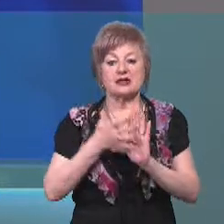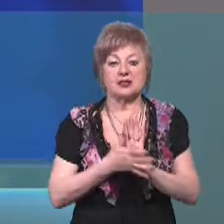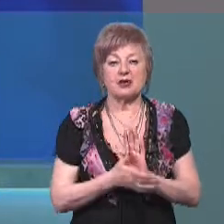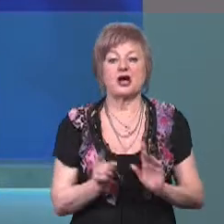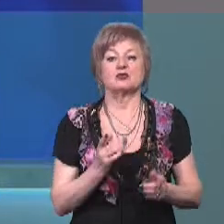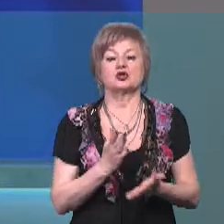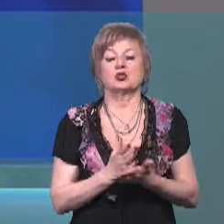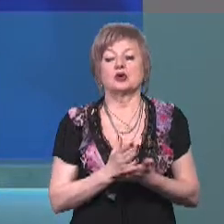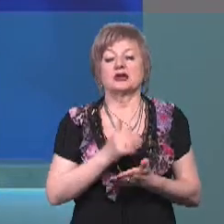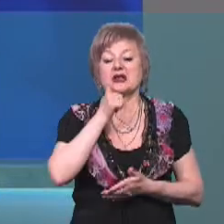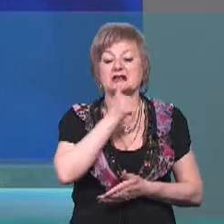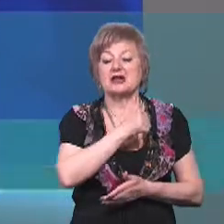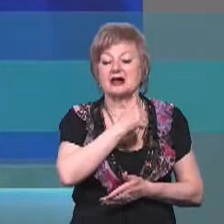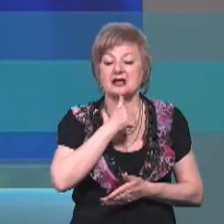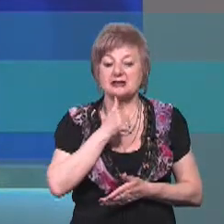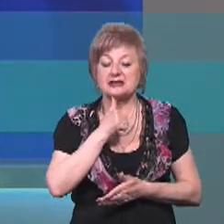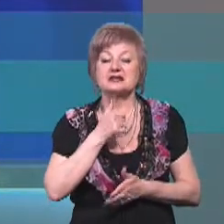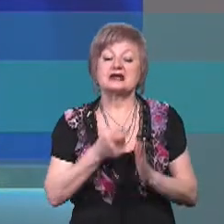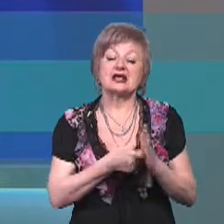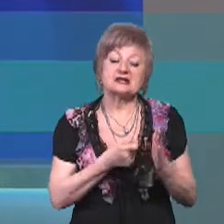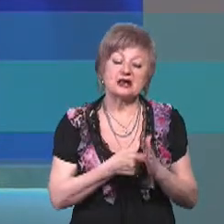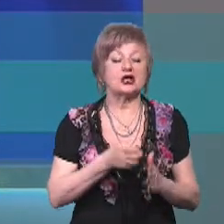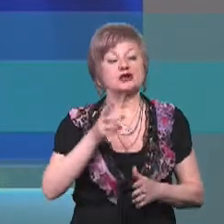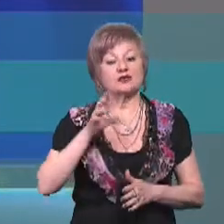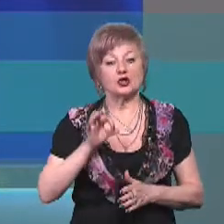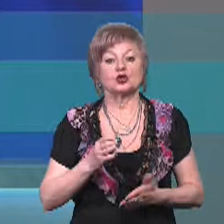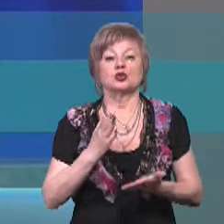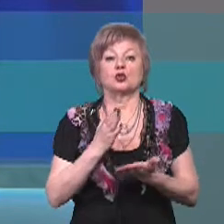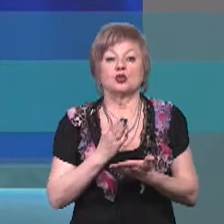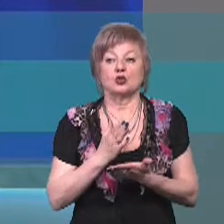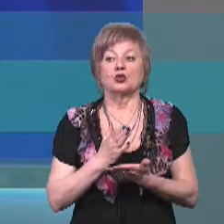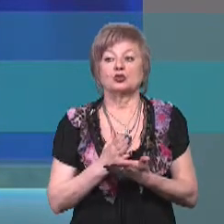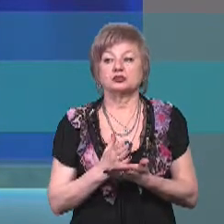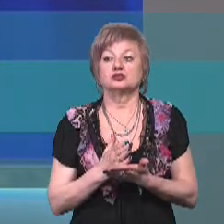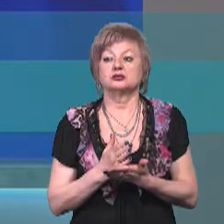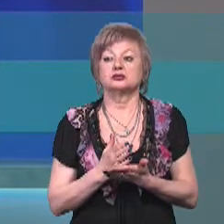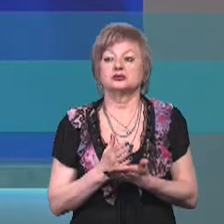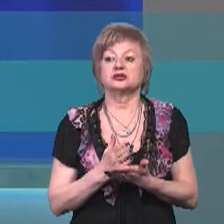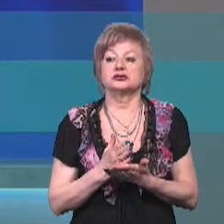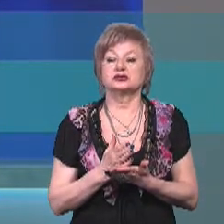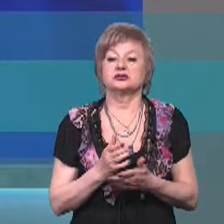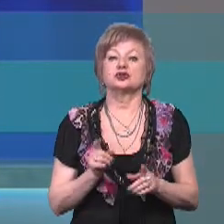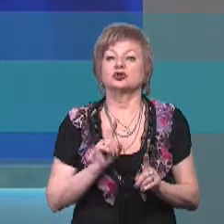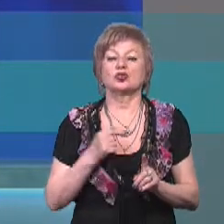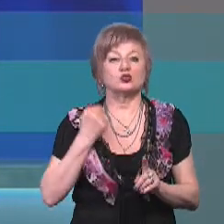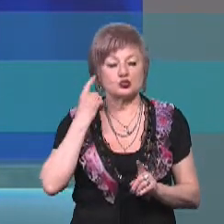якісь таємниці слідства, але те, що наразі є публічно доступне, то це самі такі цифри.